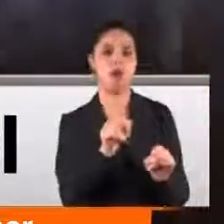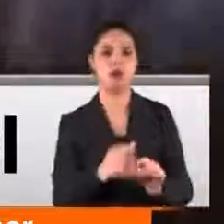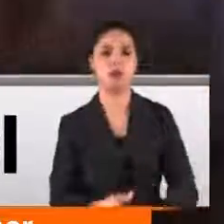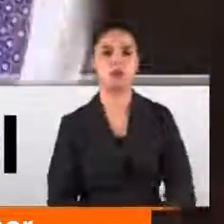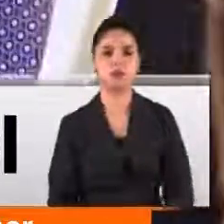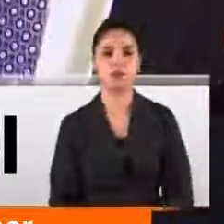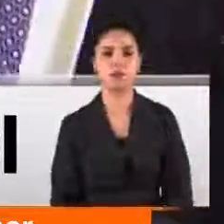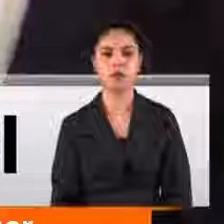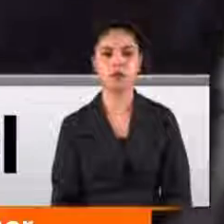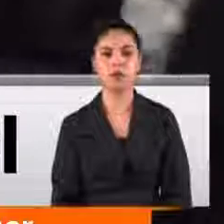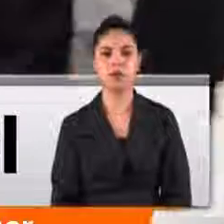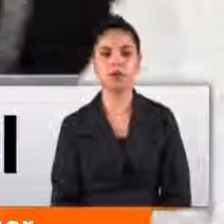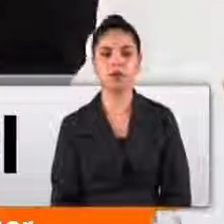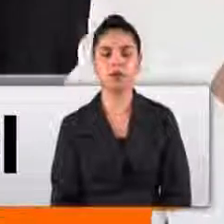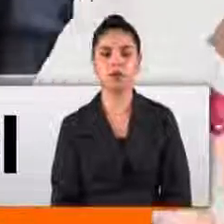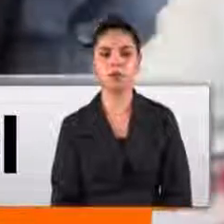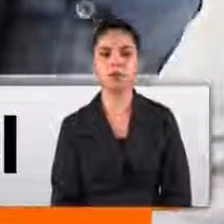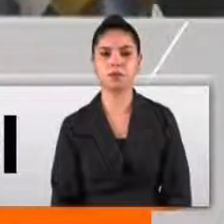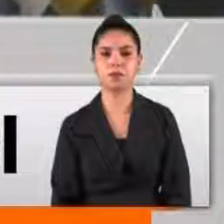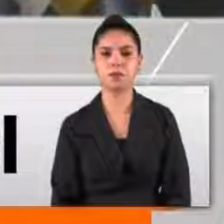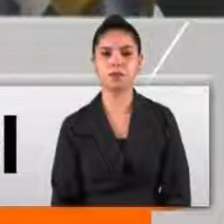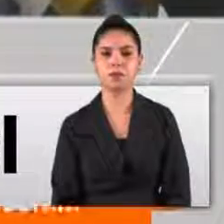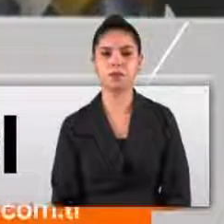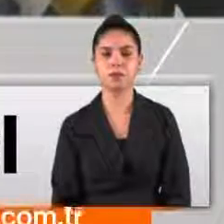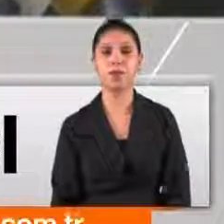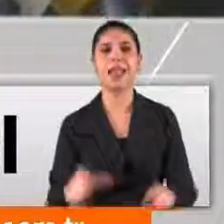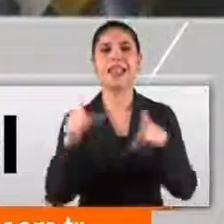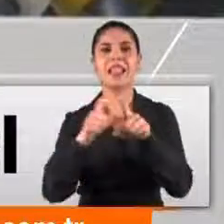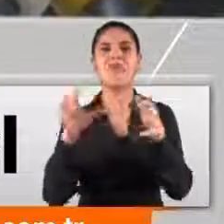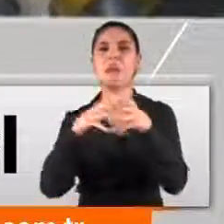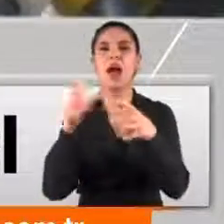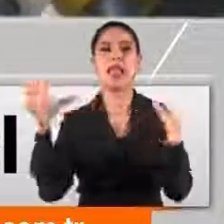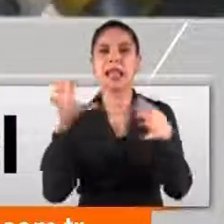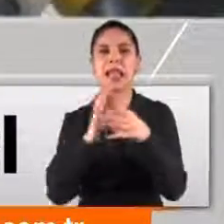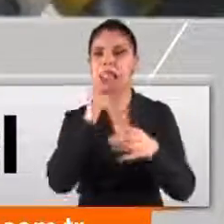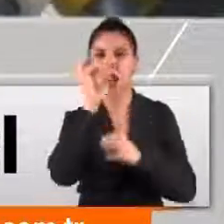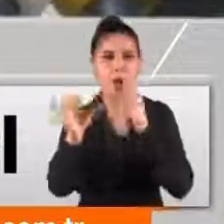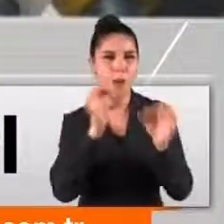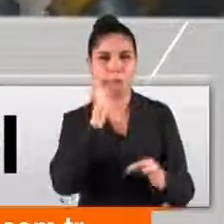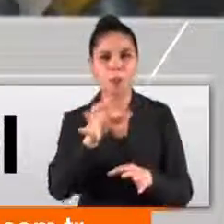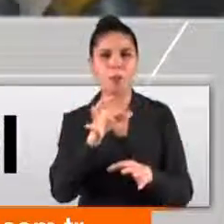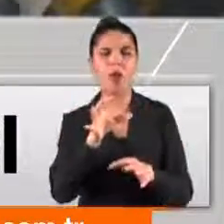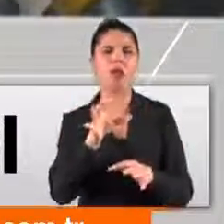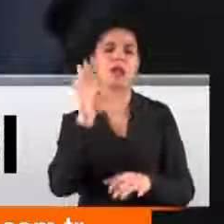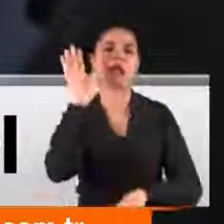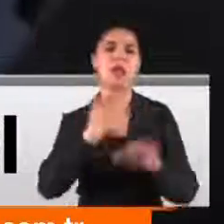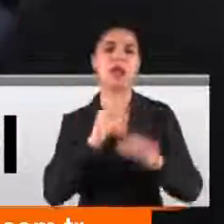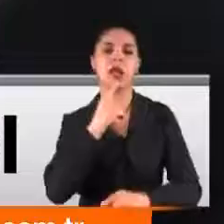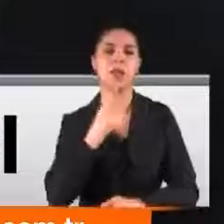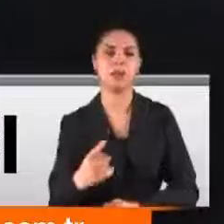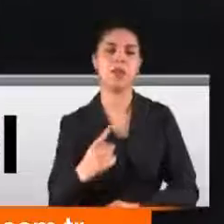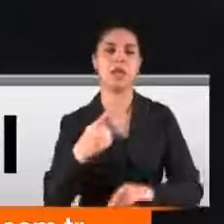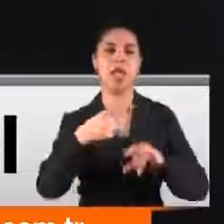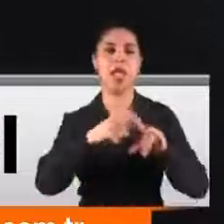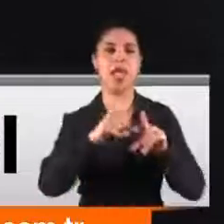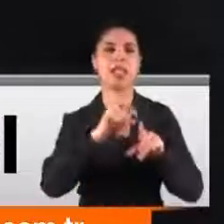devam ediyoruz. Böyle bir temas oldu mu? Hayır, yok öyle bir şey. Deva Partisi ile ilgili haberler de bir spekülasyondur.